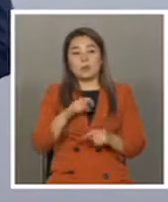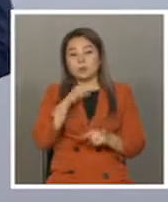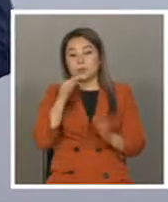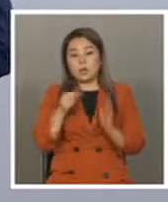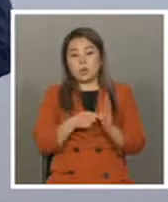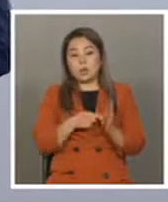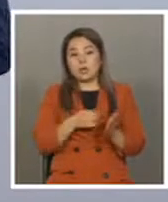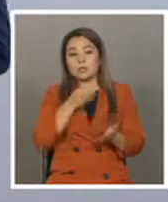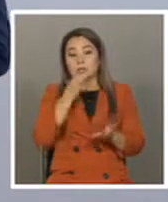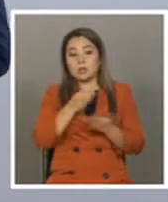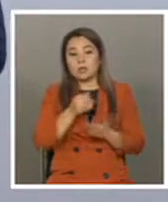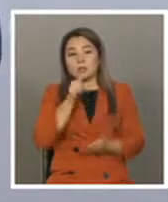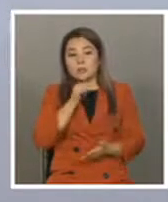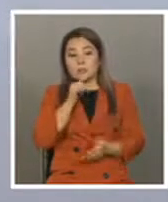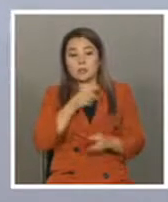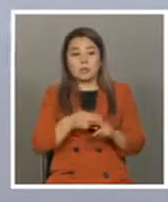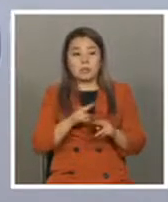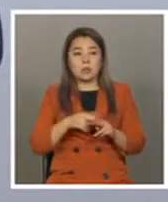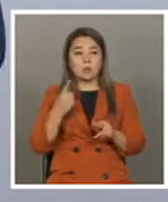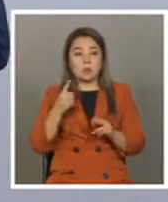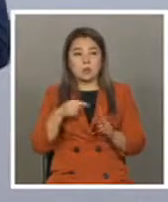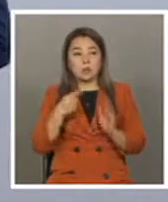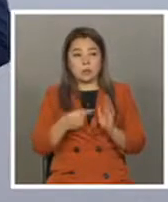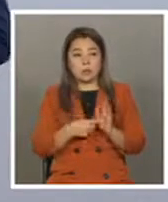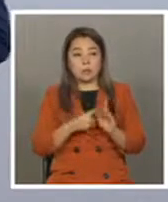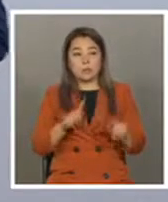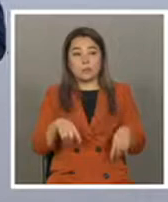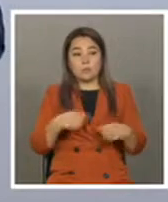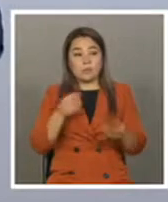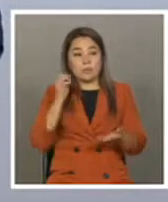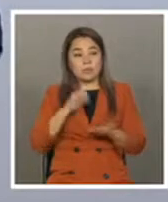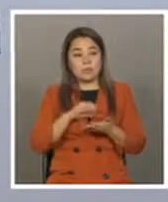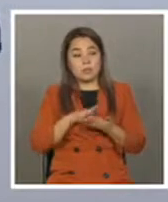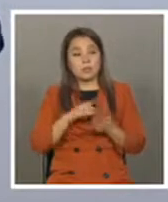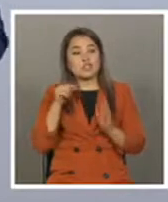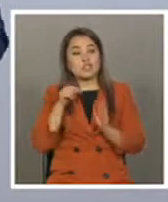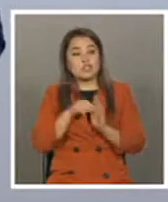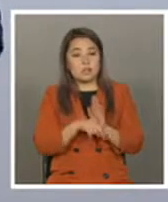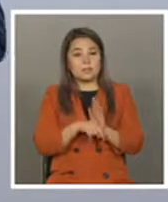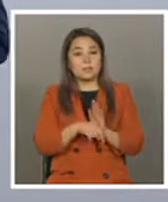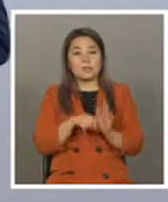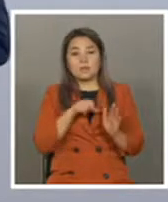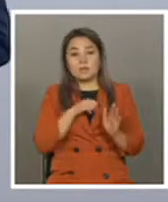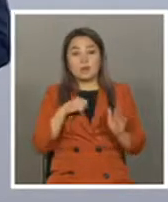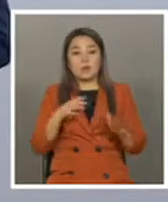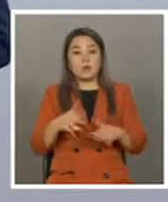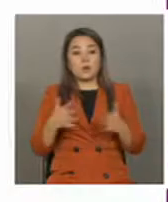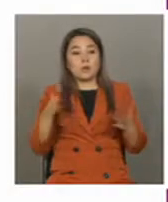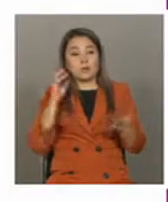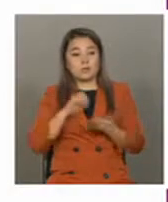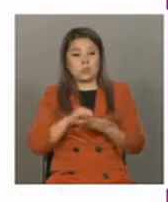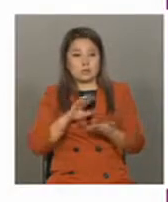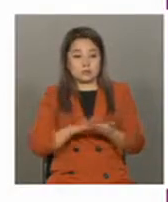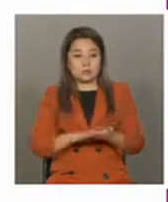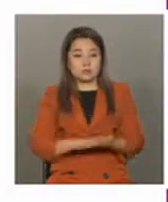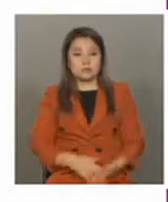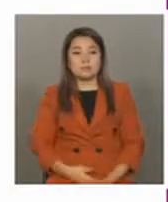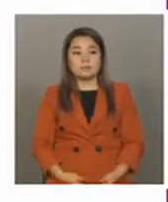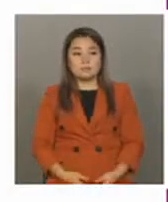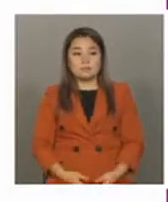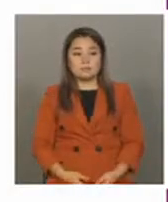көріңіз. Бірінші сұрақ берілген сандардың ішіндегі ең үлкен сан.